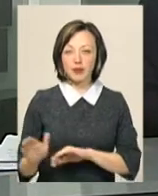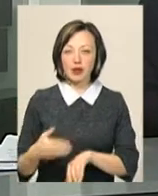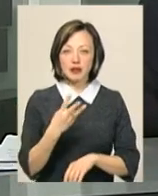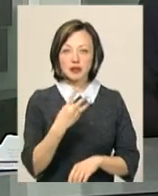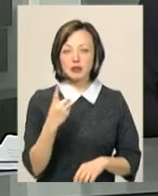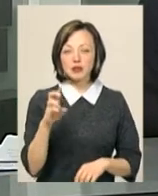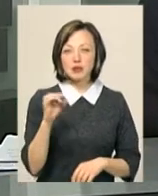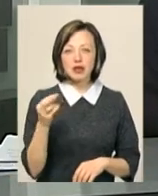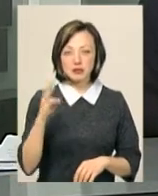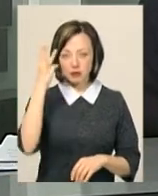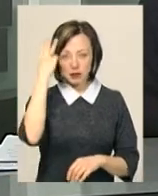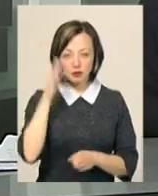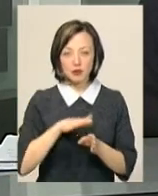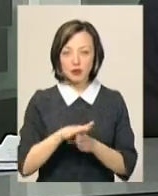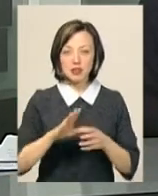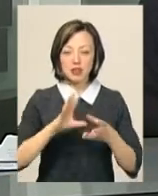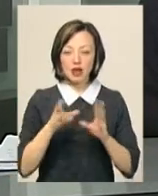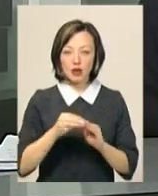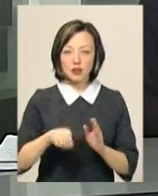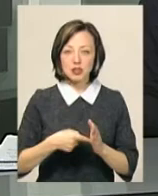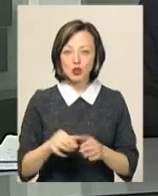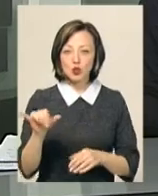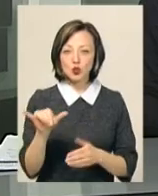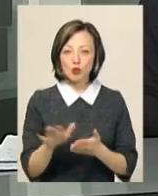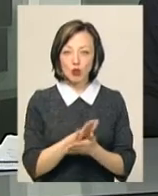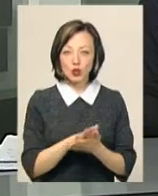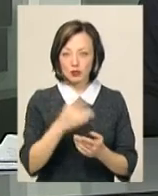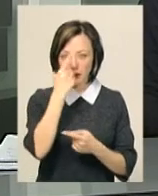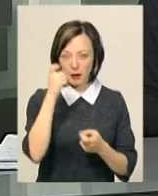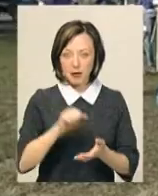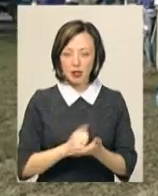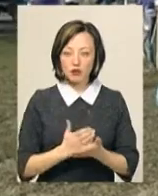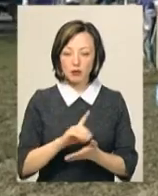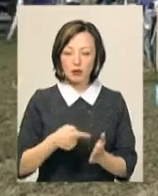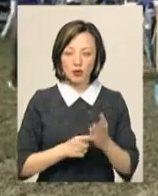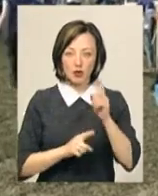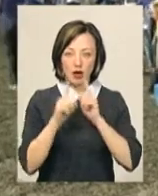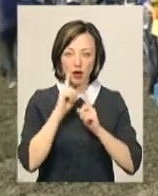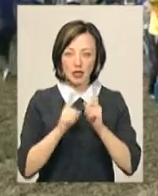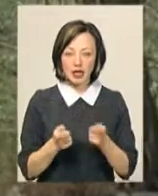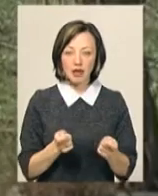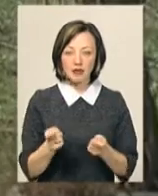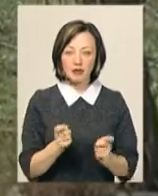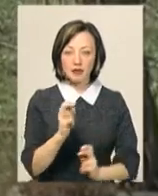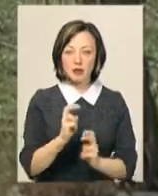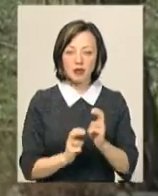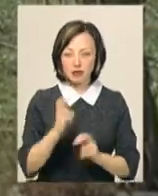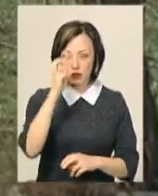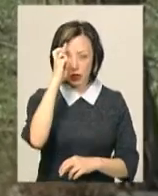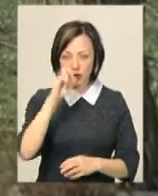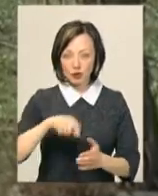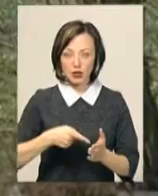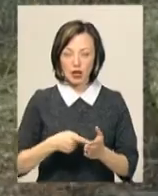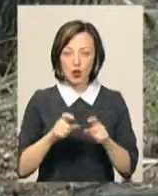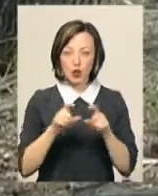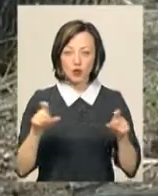31 березня у Хмельницькому відбудеться загальноміський суботник. Про це повідомляє прес-служба міської ради. Керівників підприємств, державних та